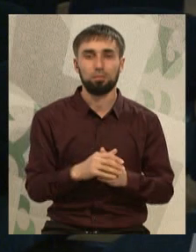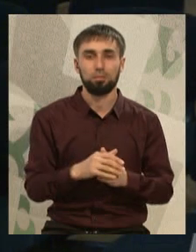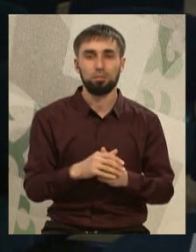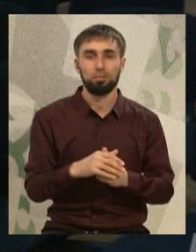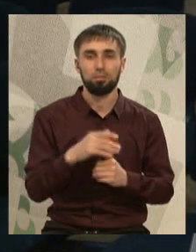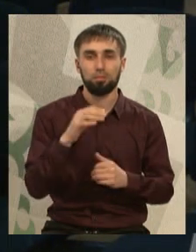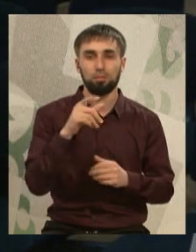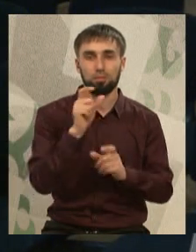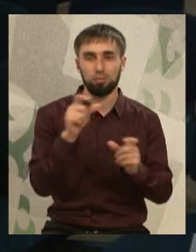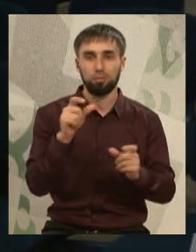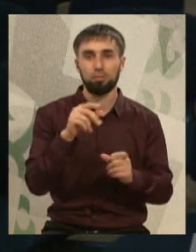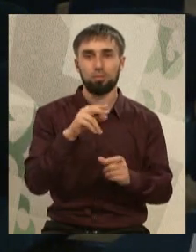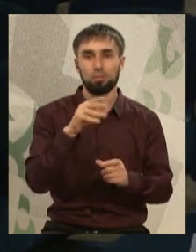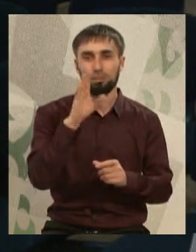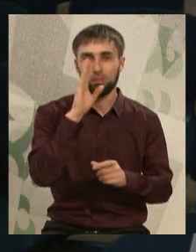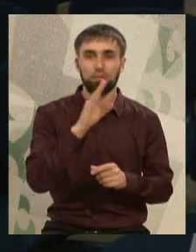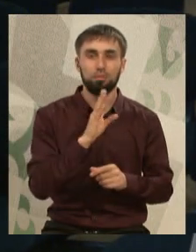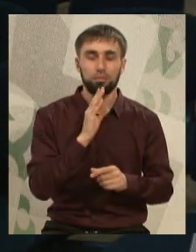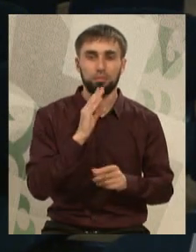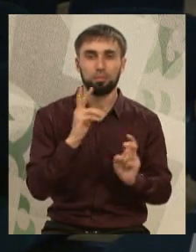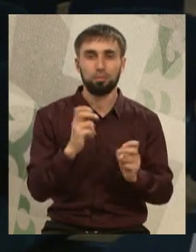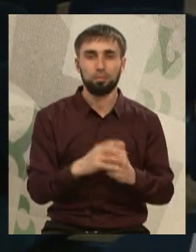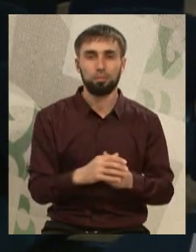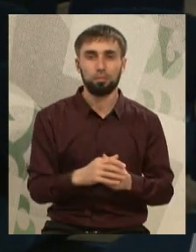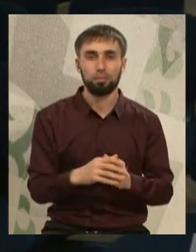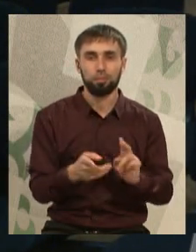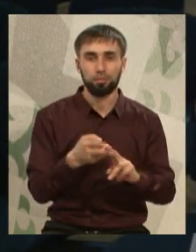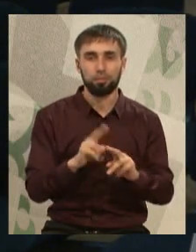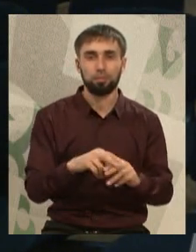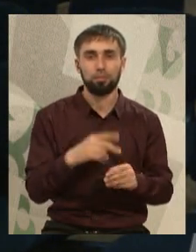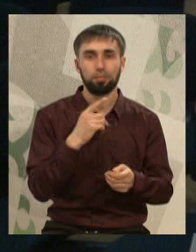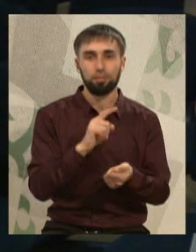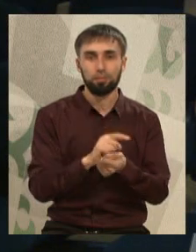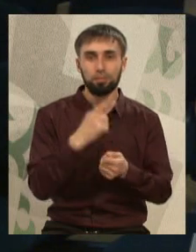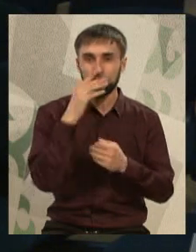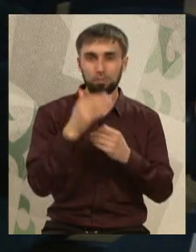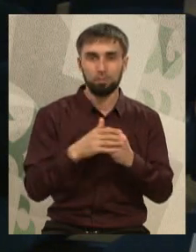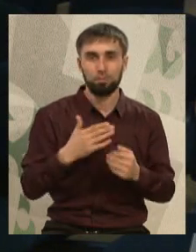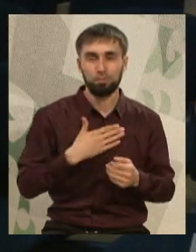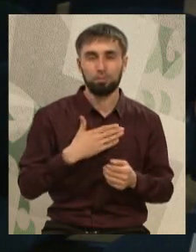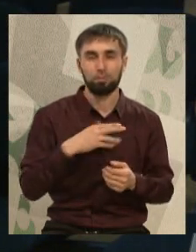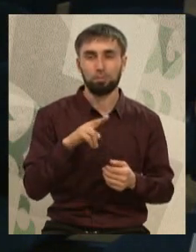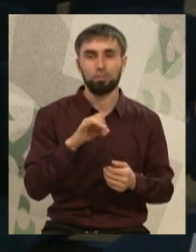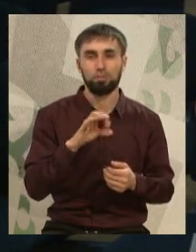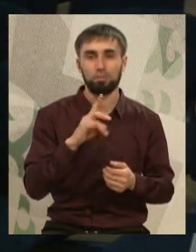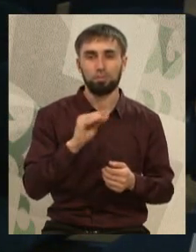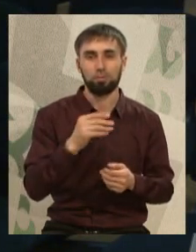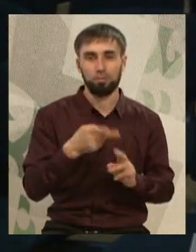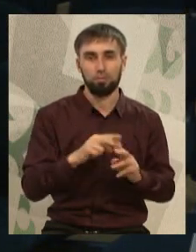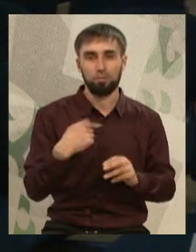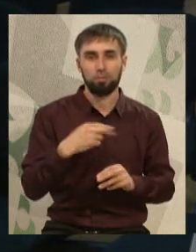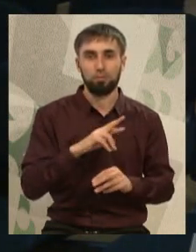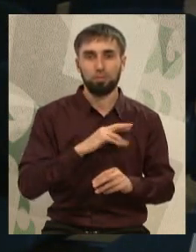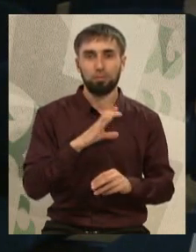людей, парней, девушек. Этот, конечно, мне близок этот персонаж, потому что сам